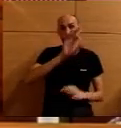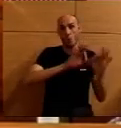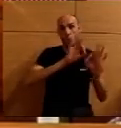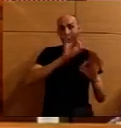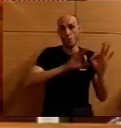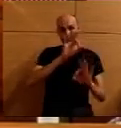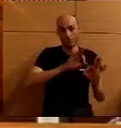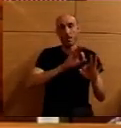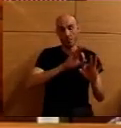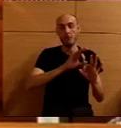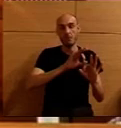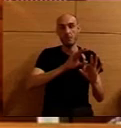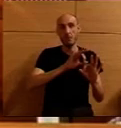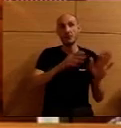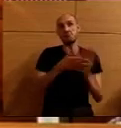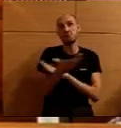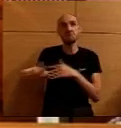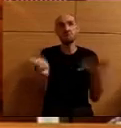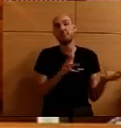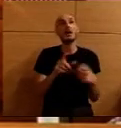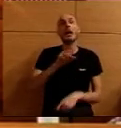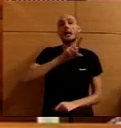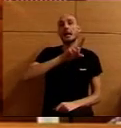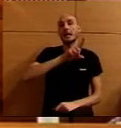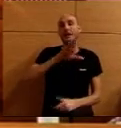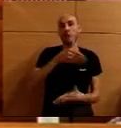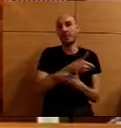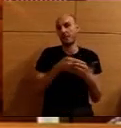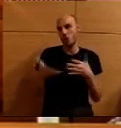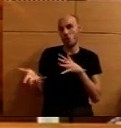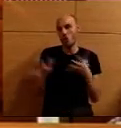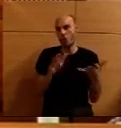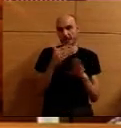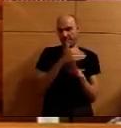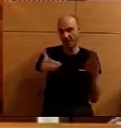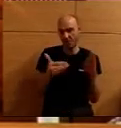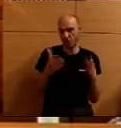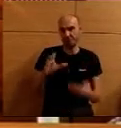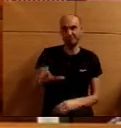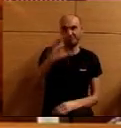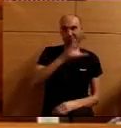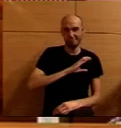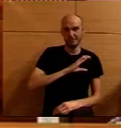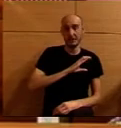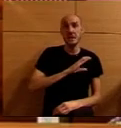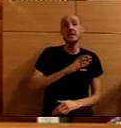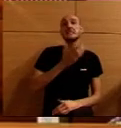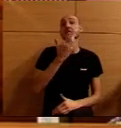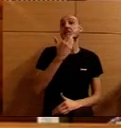en les dades del 2019 són 14 milions i mig d'euros el que recaudaven per aquest concepte, al rebaixar la